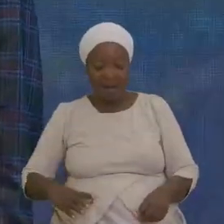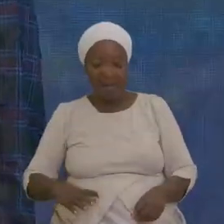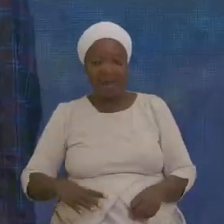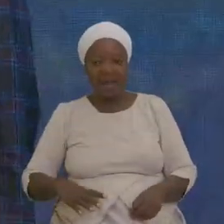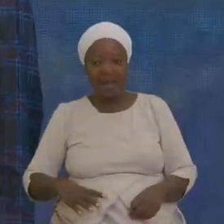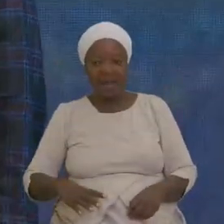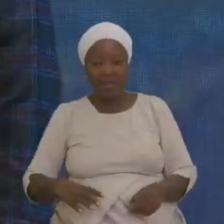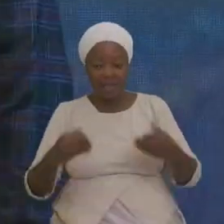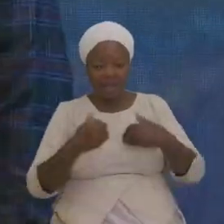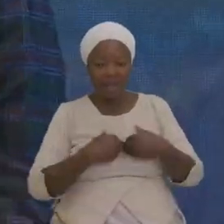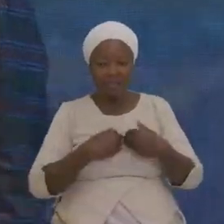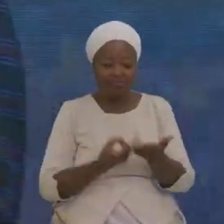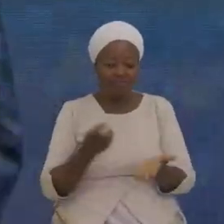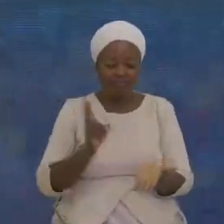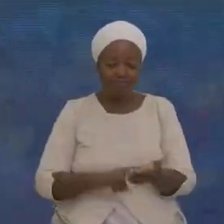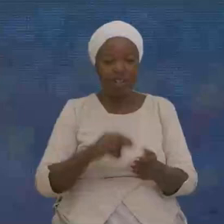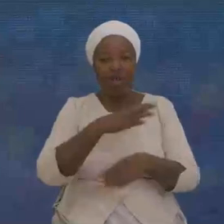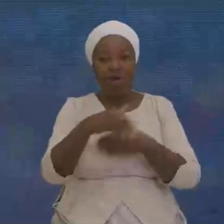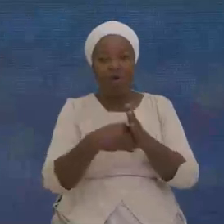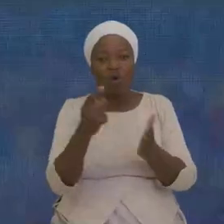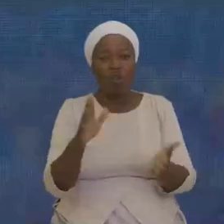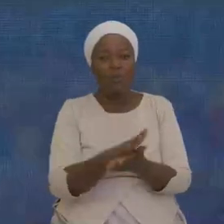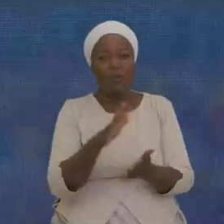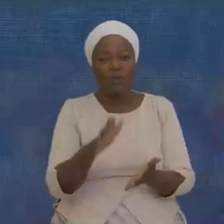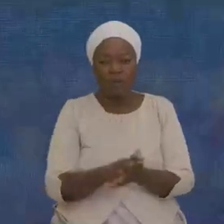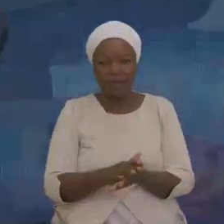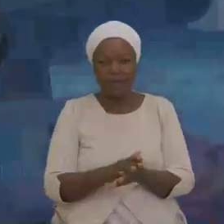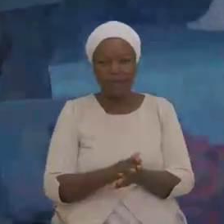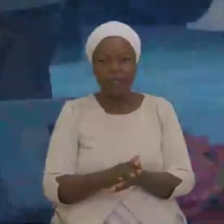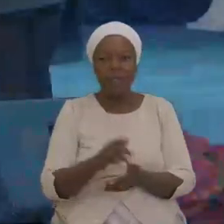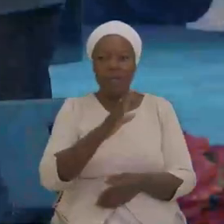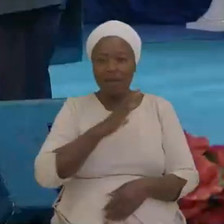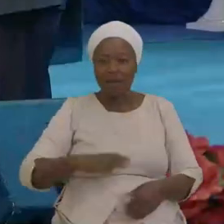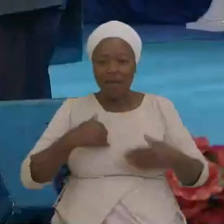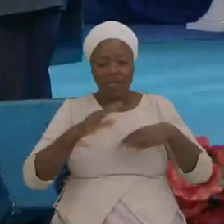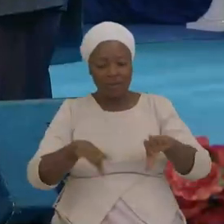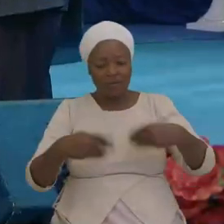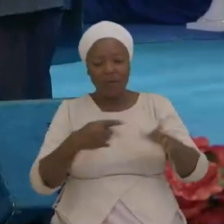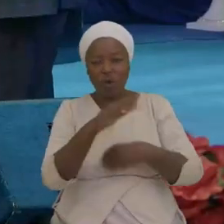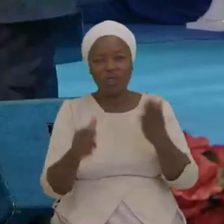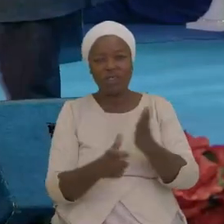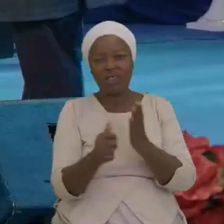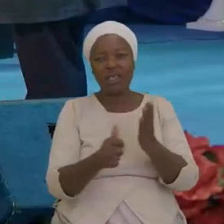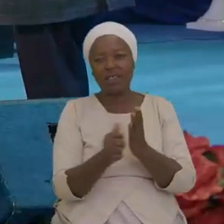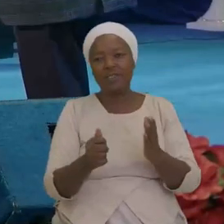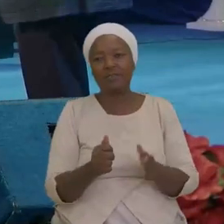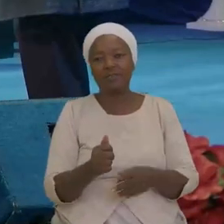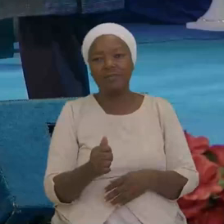Christ a déjà signé tous les papiers. Christ a produit tous les billets.